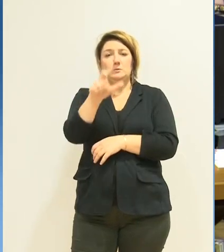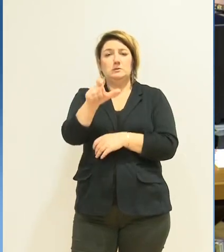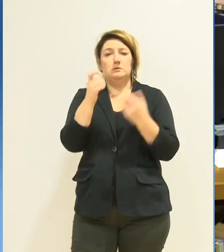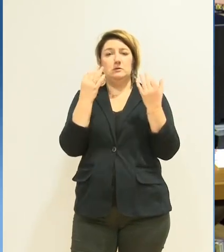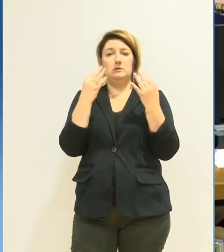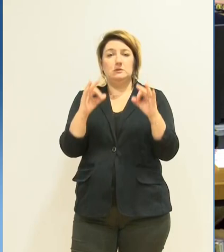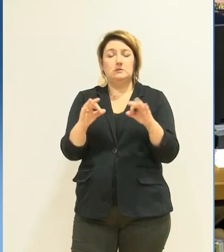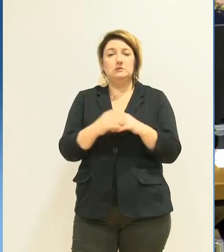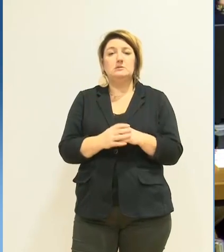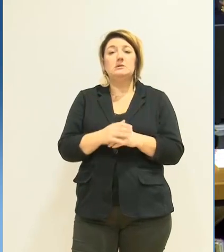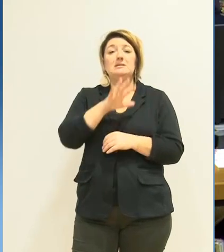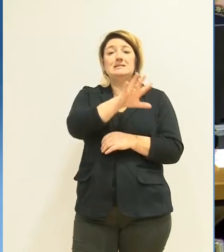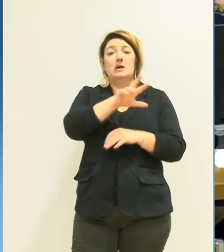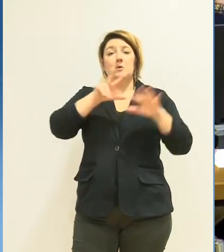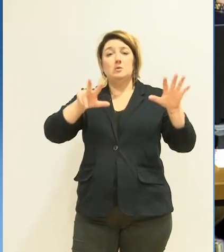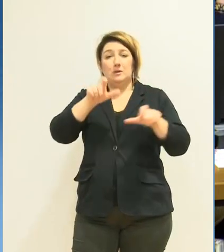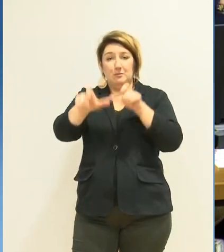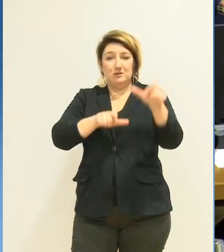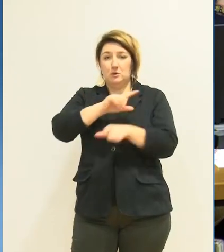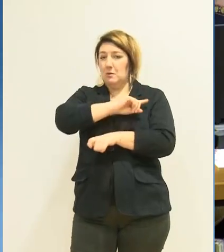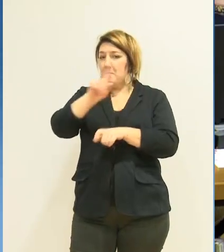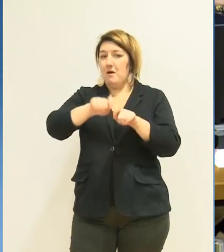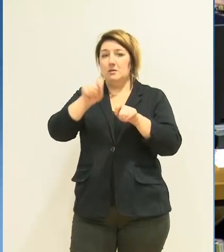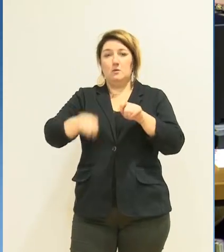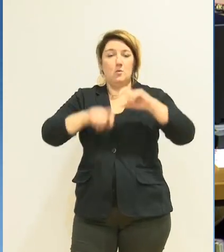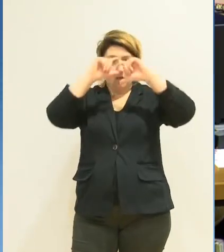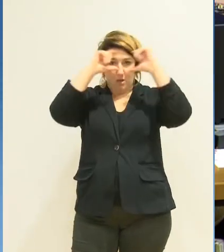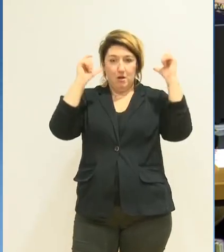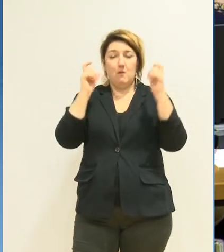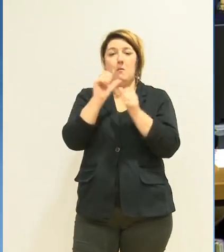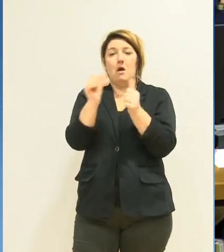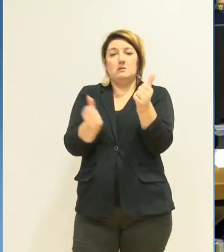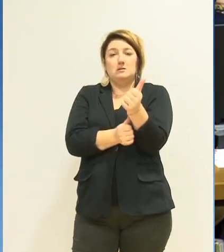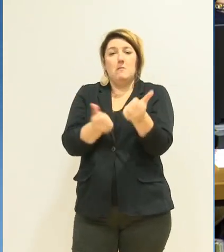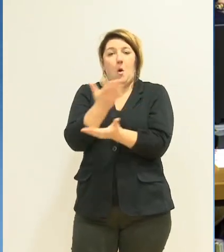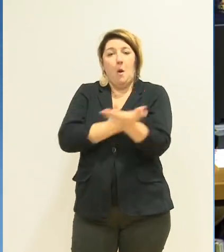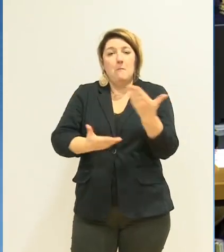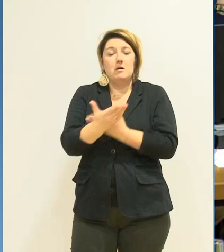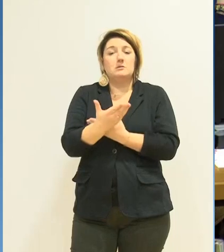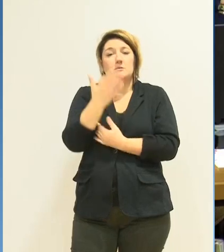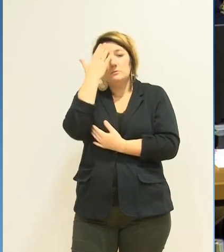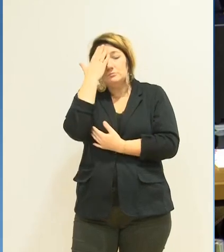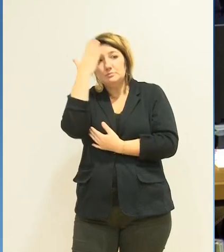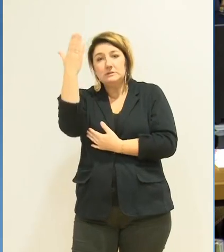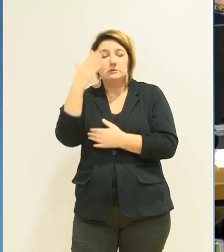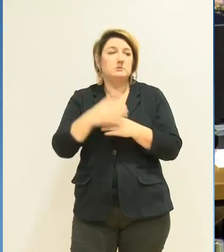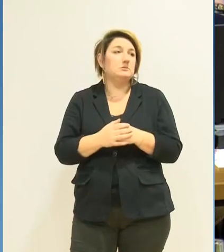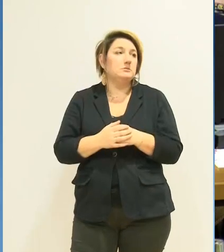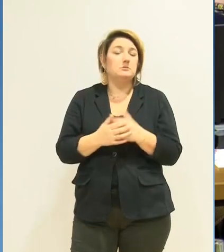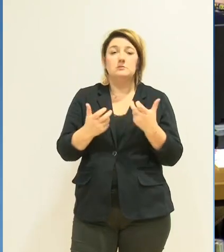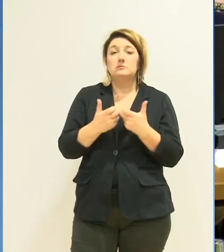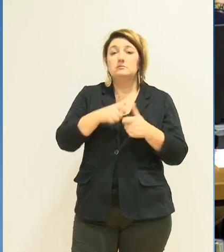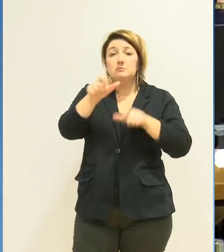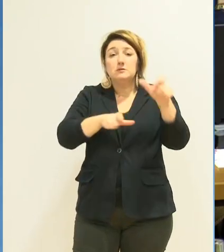58 non titulaires qui sont des pme remplaçante dans le cas où il ya des absences pour pouvoir faire